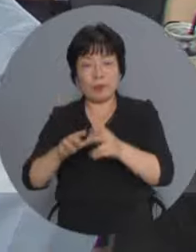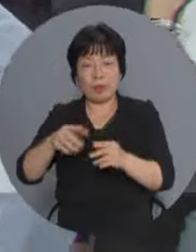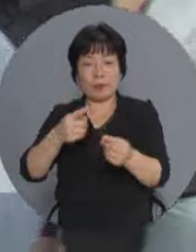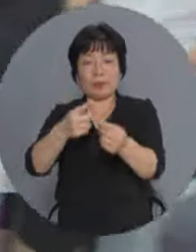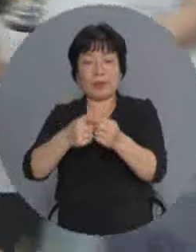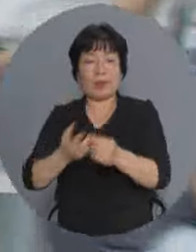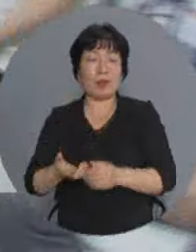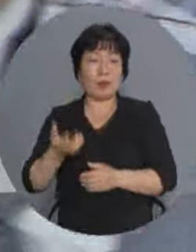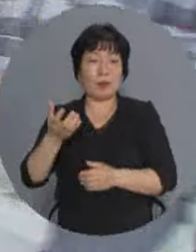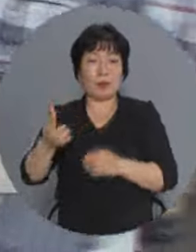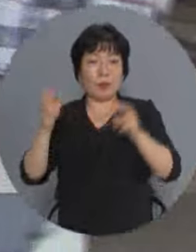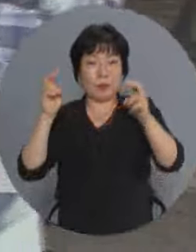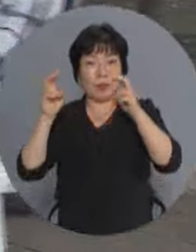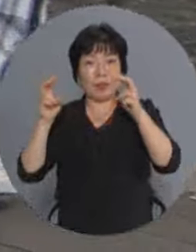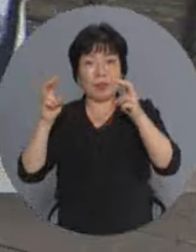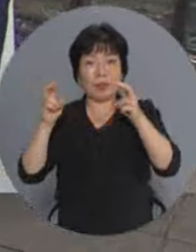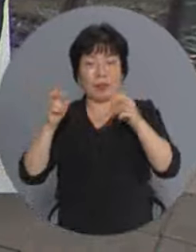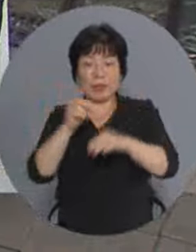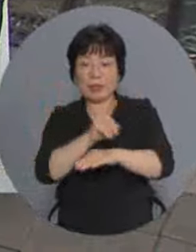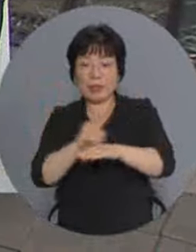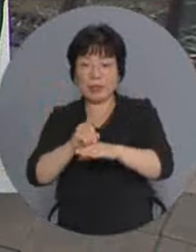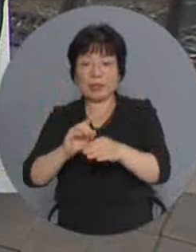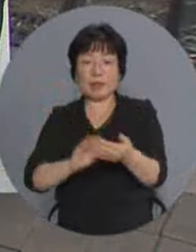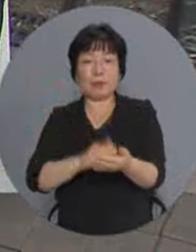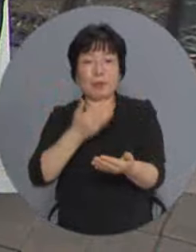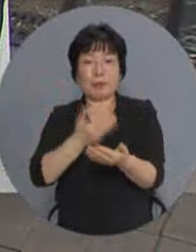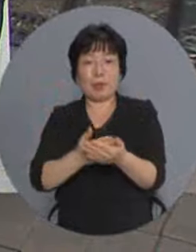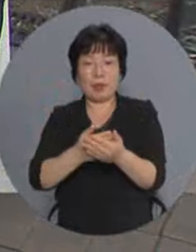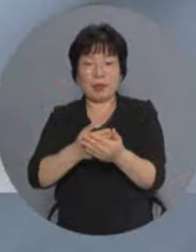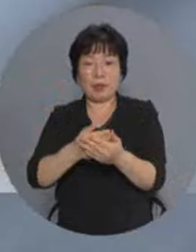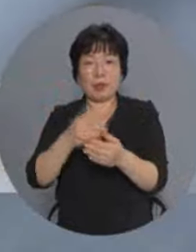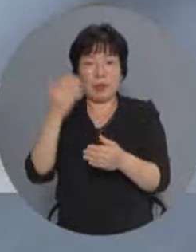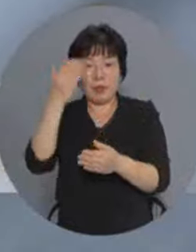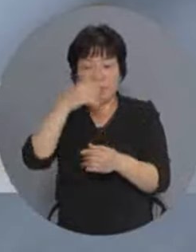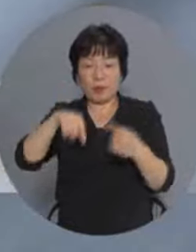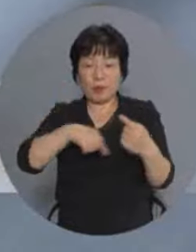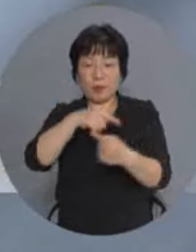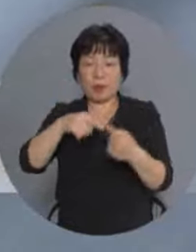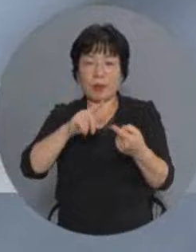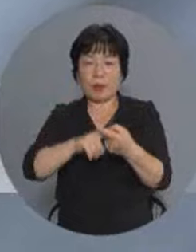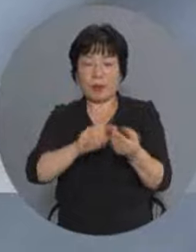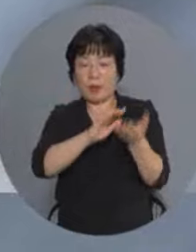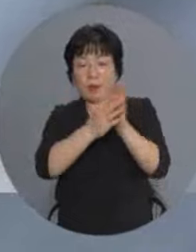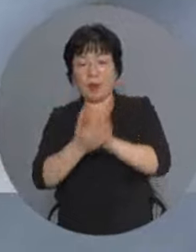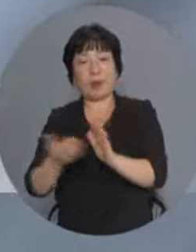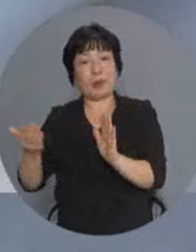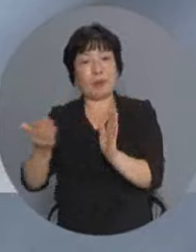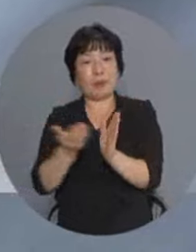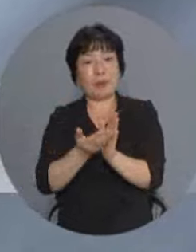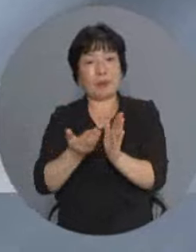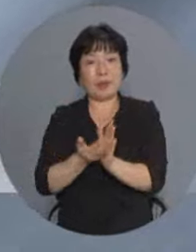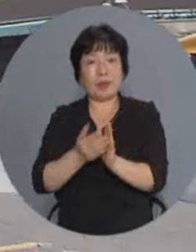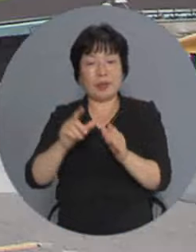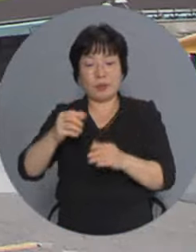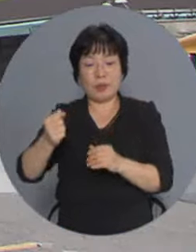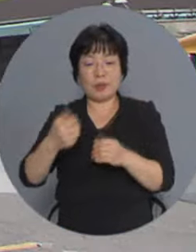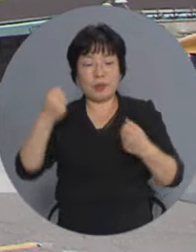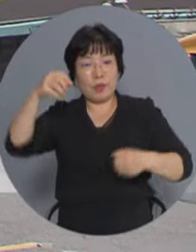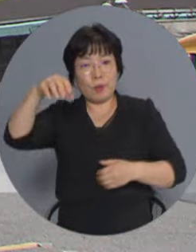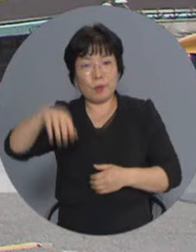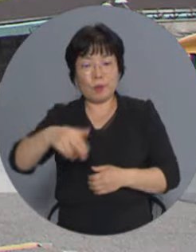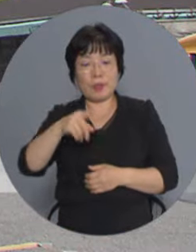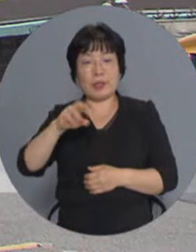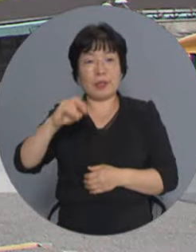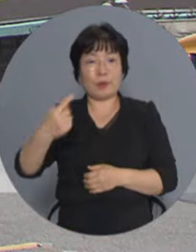먼저 입주한 기업으로 디지털 혁신과 친환경 기술을 통해 변화에 대응하고 있으며 지스 칼텍스 예울 마루와